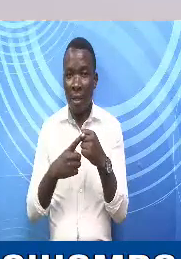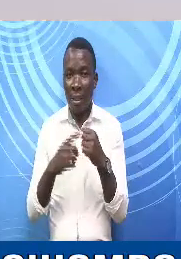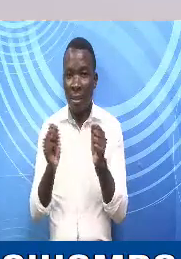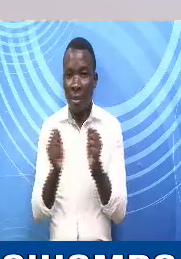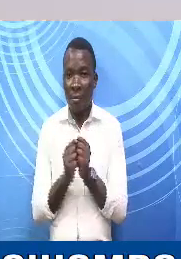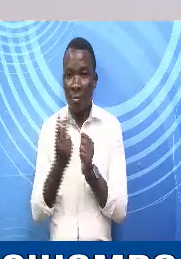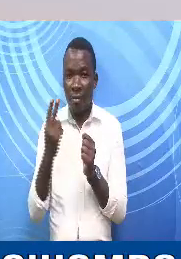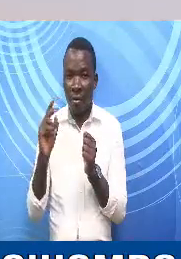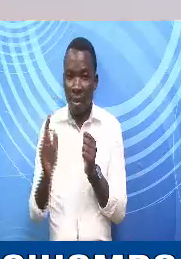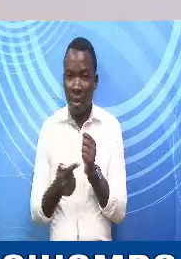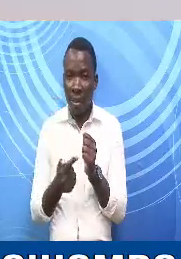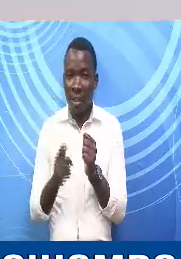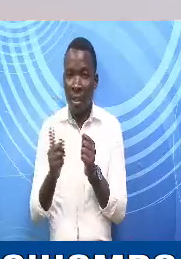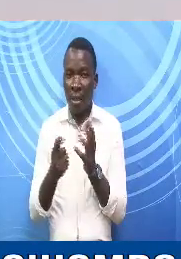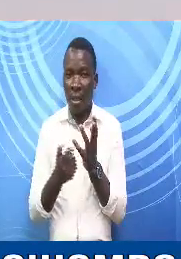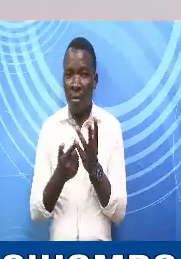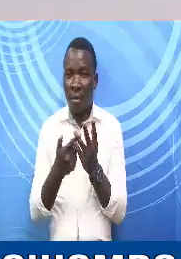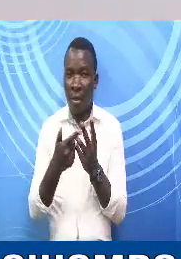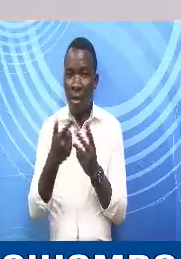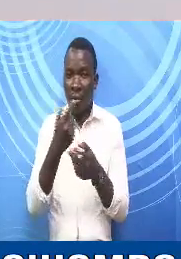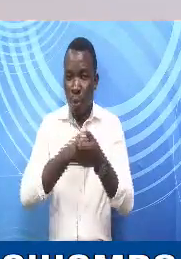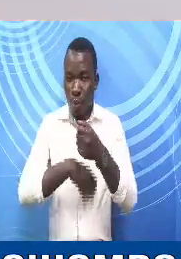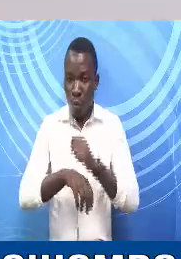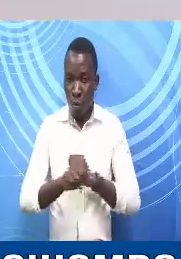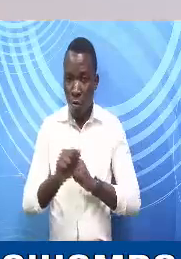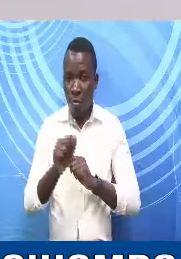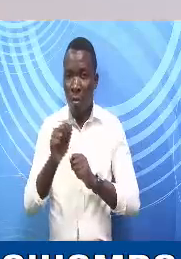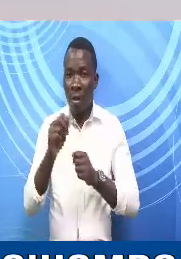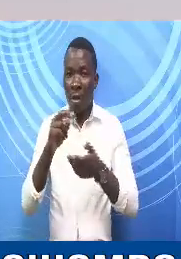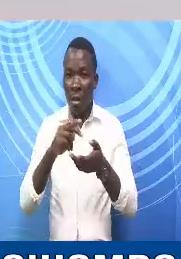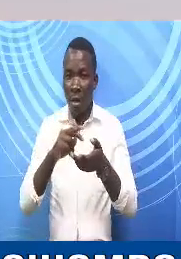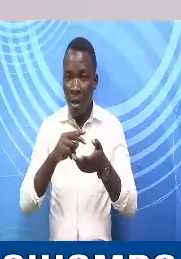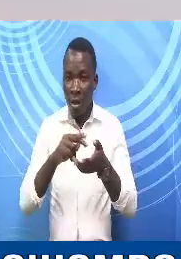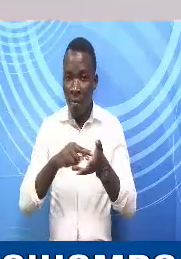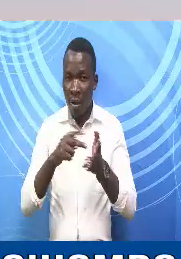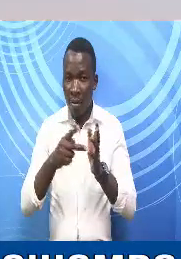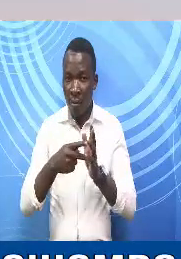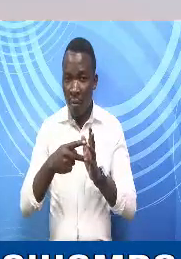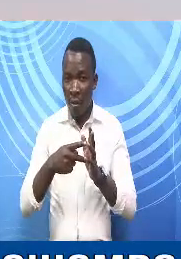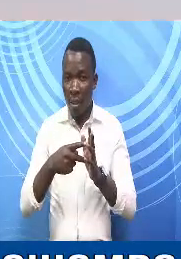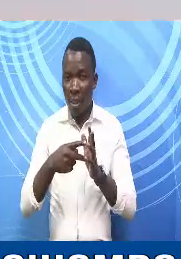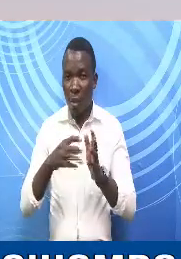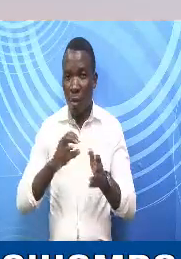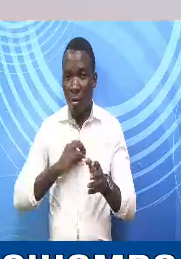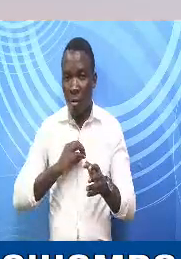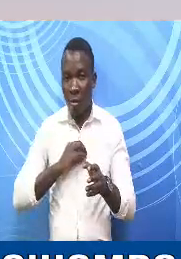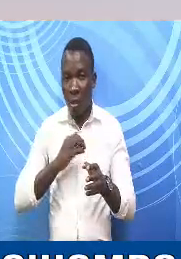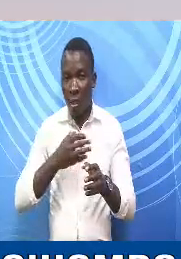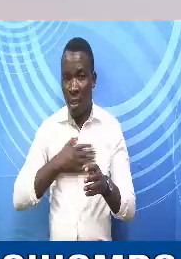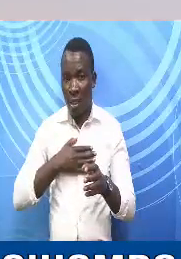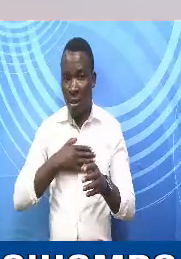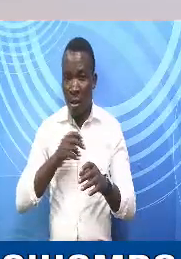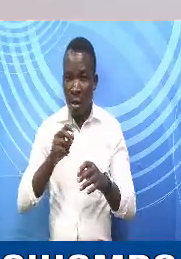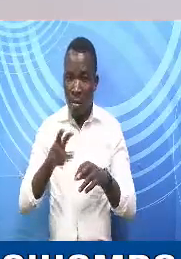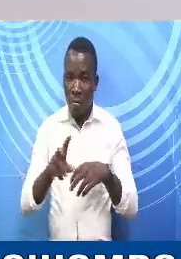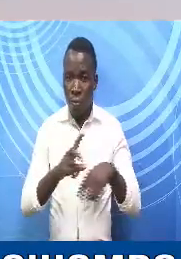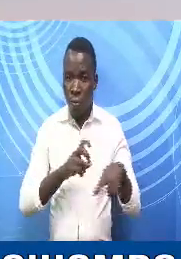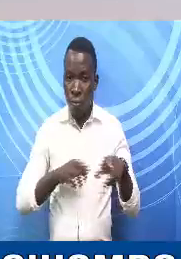cy'ibihumbi 612 kandi ntabariyemo ibikorwa bya nyiri umushinga njyewe, ingendo nkora, ubukozi